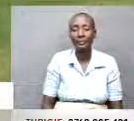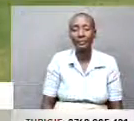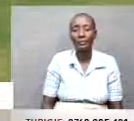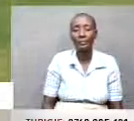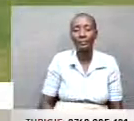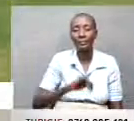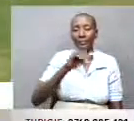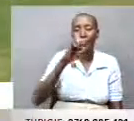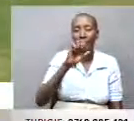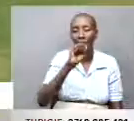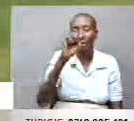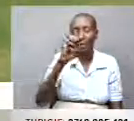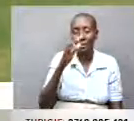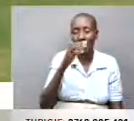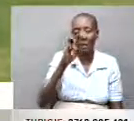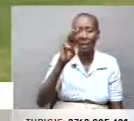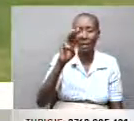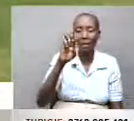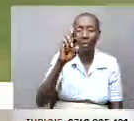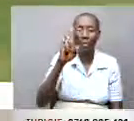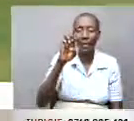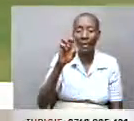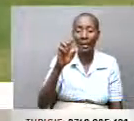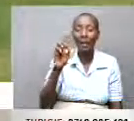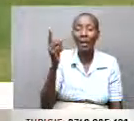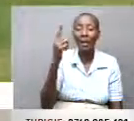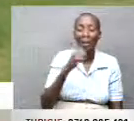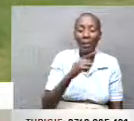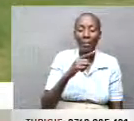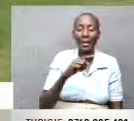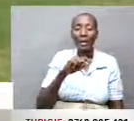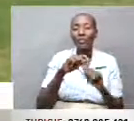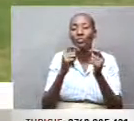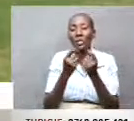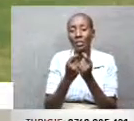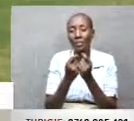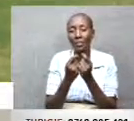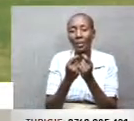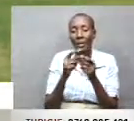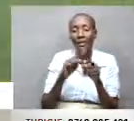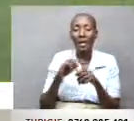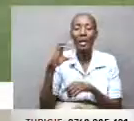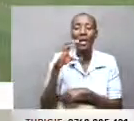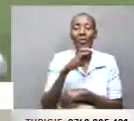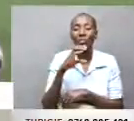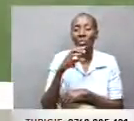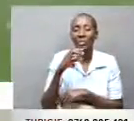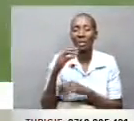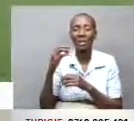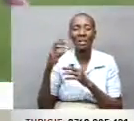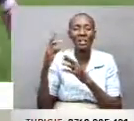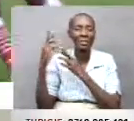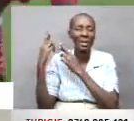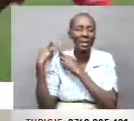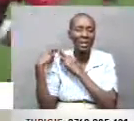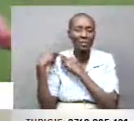Jesse Were, ambaye ndio mwanzo tu anarejea kwenye kikosi cha Stars baada ya kuwa kwenye ukame wakati wa kocha Sebastian Minye, anakiri kibarua cha Jumapili kitakuwa